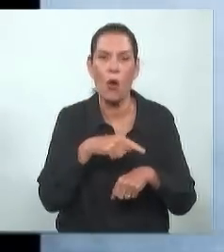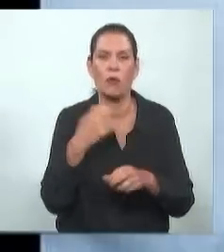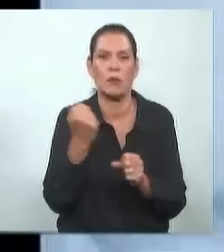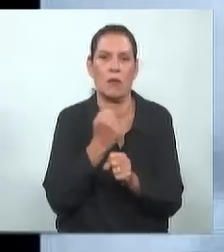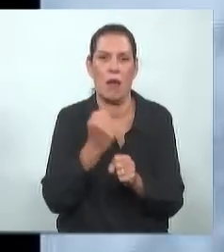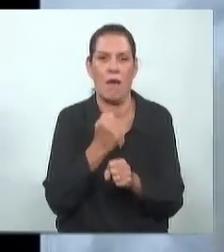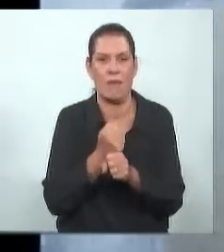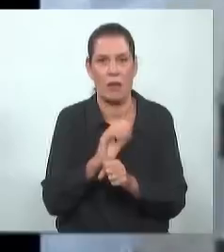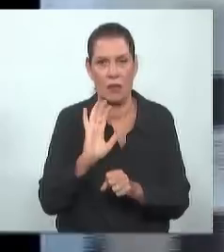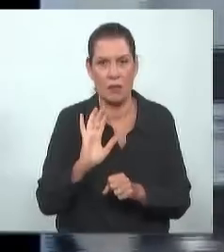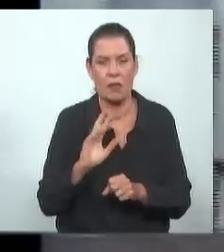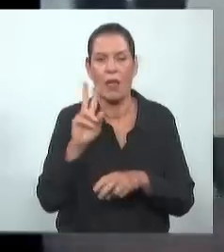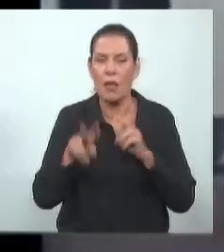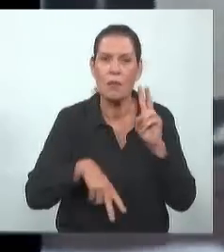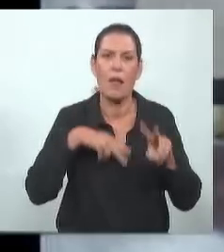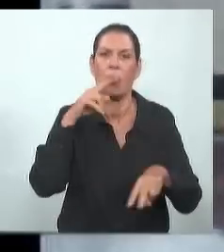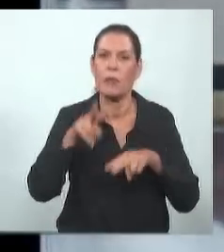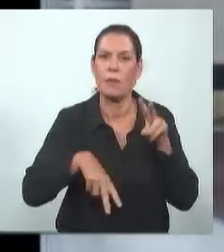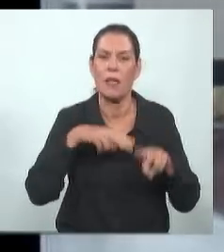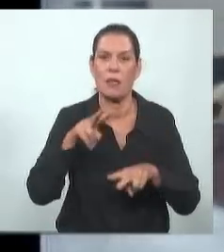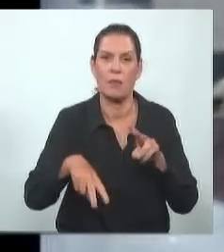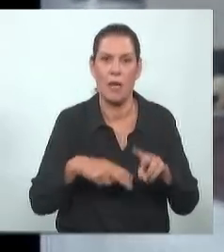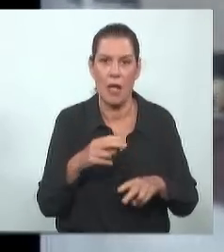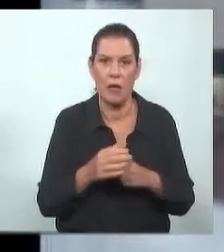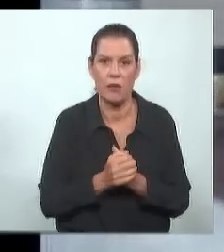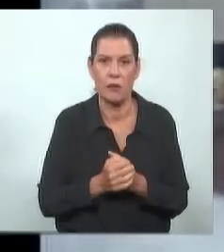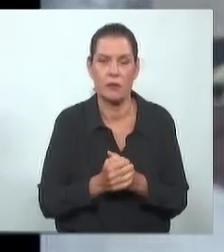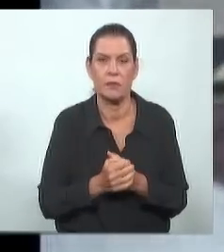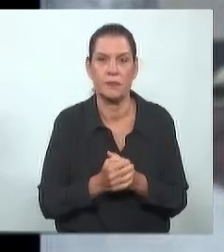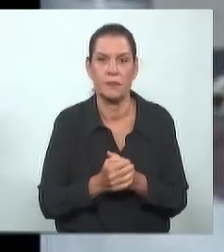טיפלנו בהם. את שינת הלילה אני ירדתי